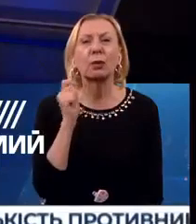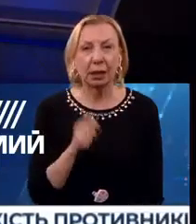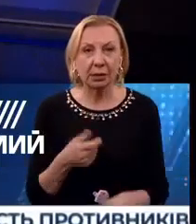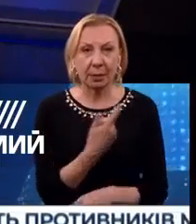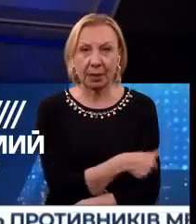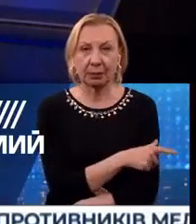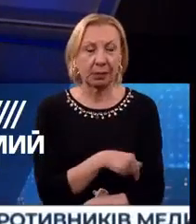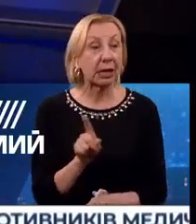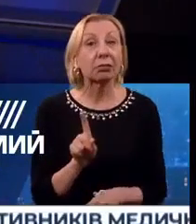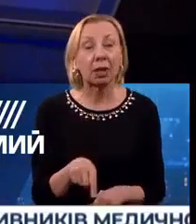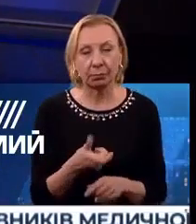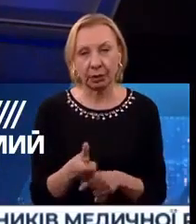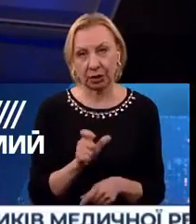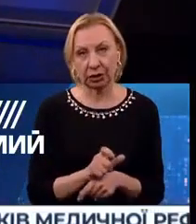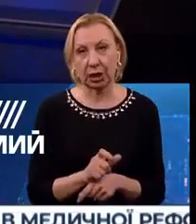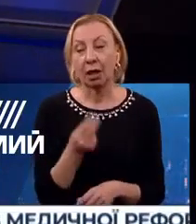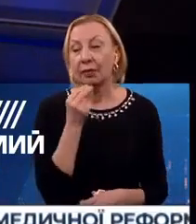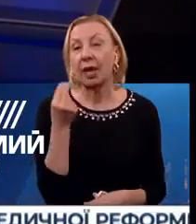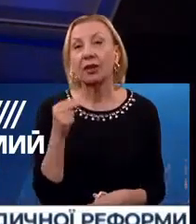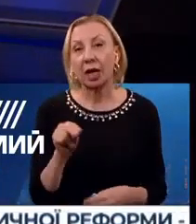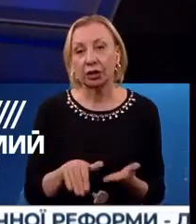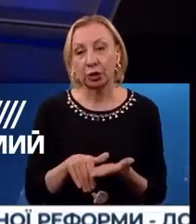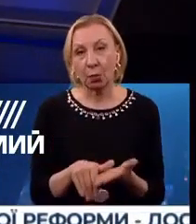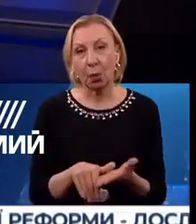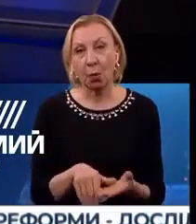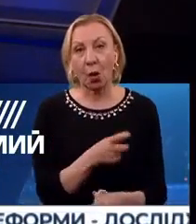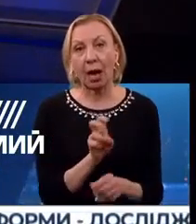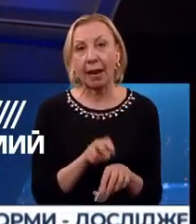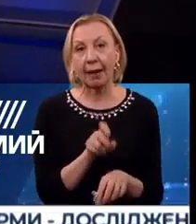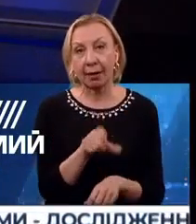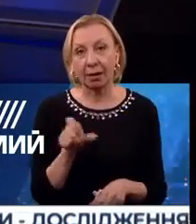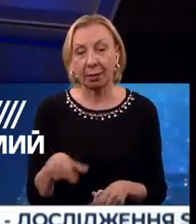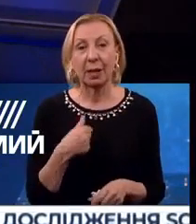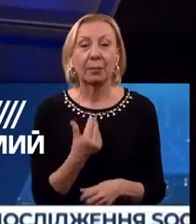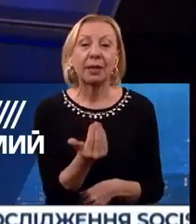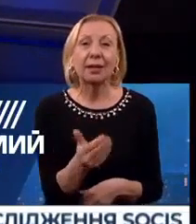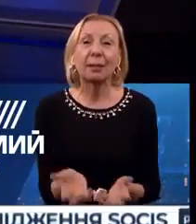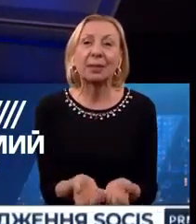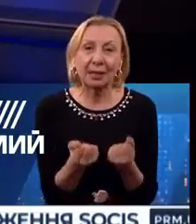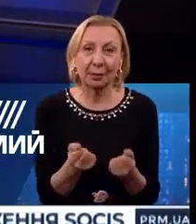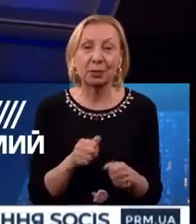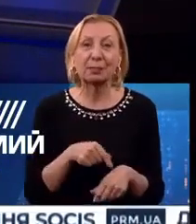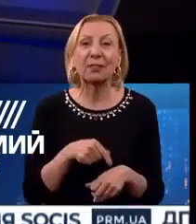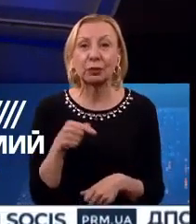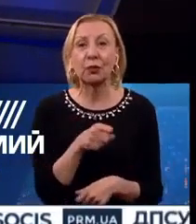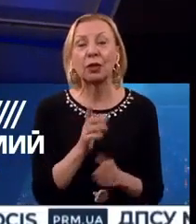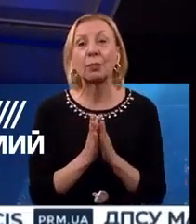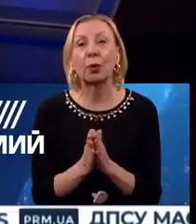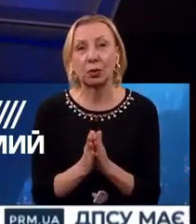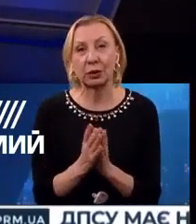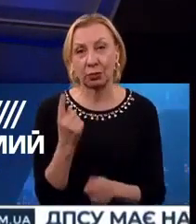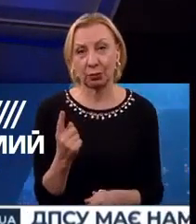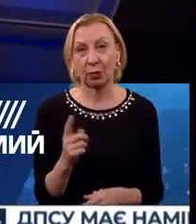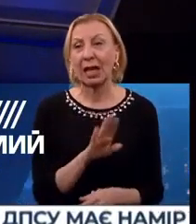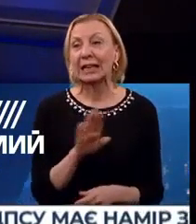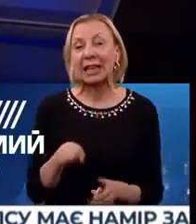найкраща допомога нашим лікарям, яких ми сьогодні підтримуємо, яким ми співчуваємо, але вони нас просять одного – не